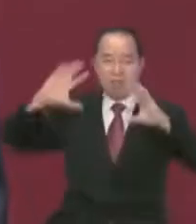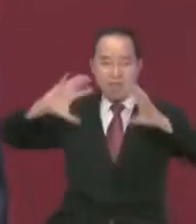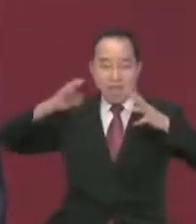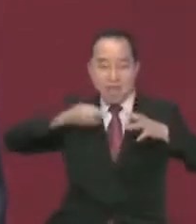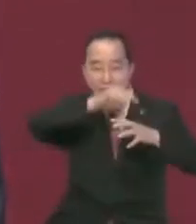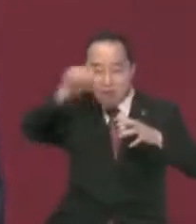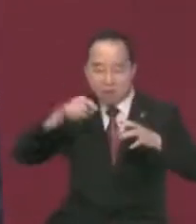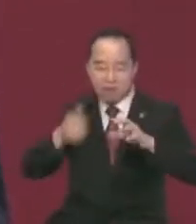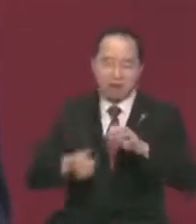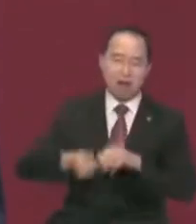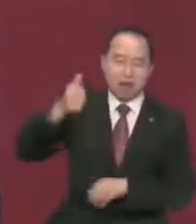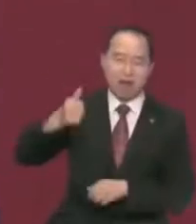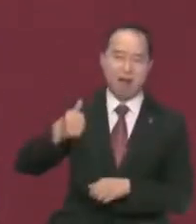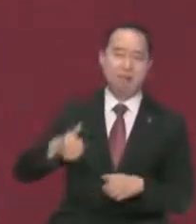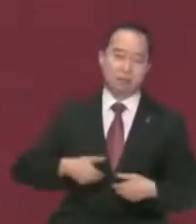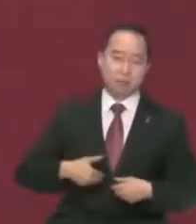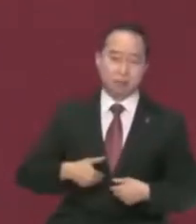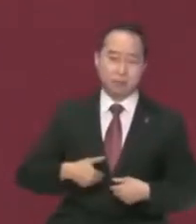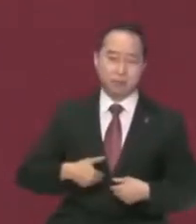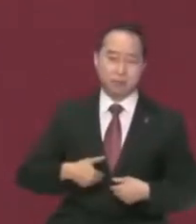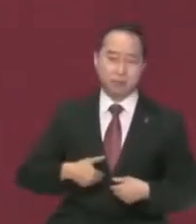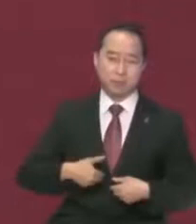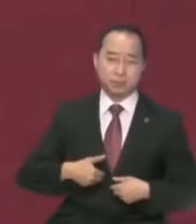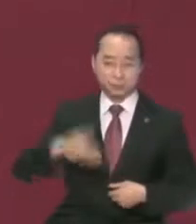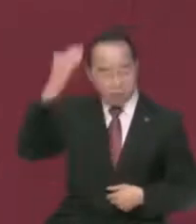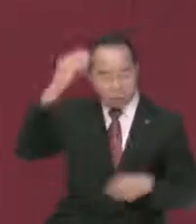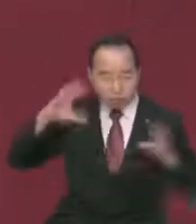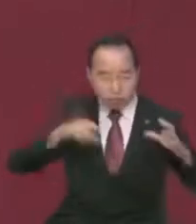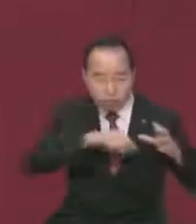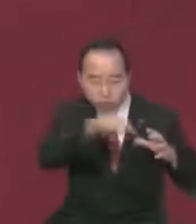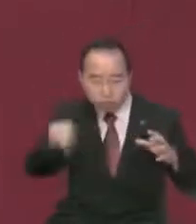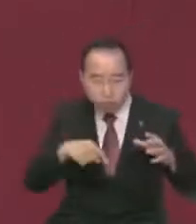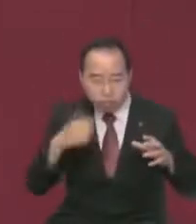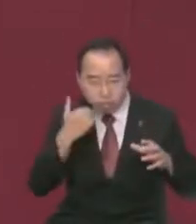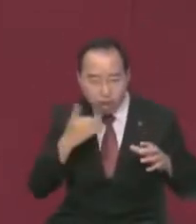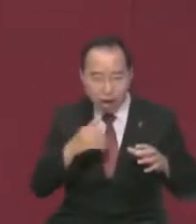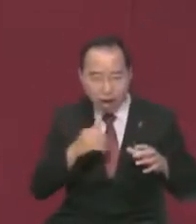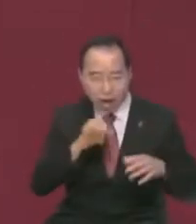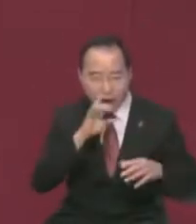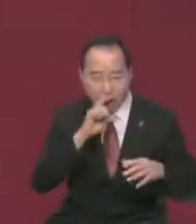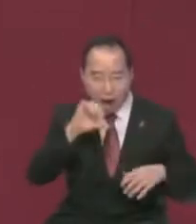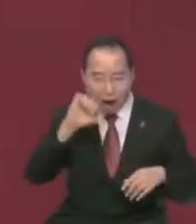국내에서 패자가 생긴다면 바로 부활할 수 있도록 지탱해 드려야 합니다.